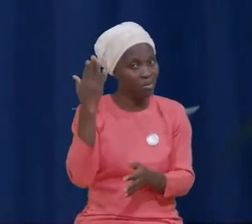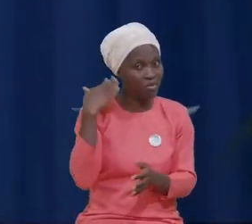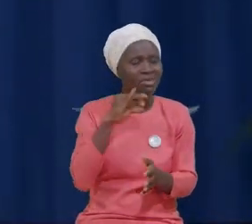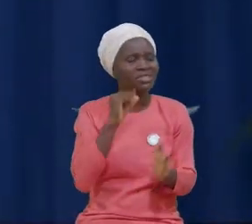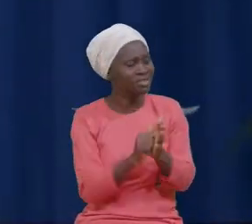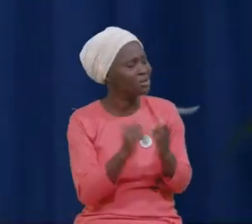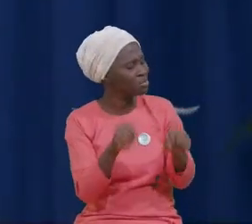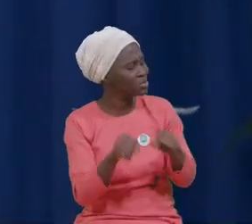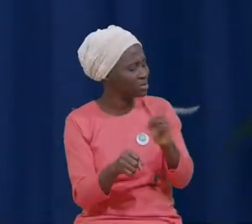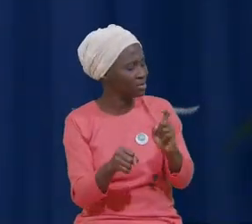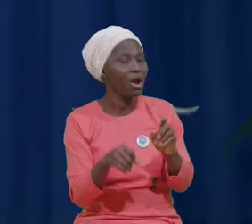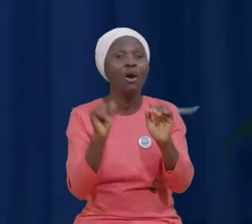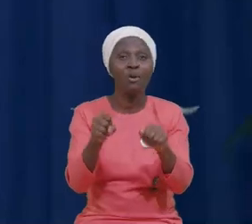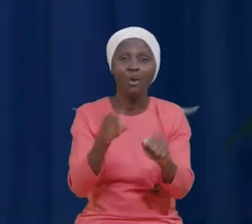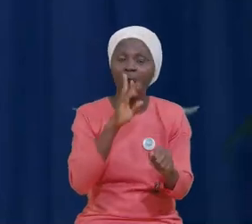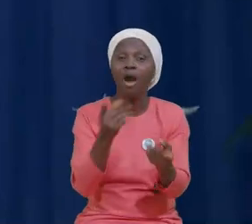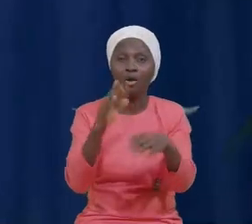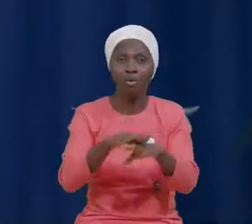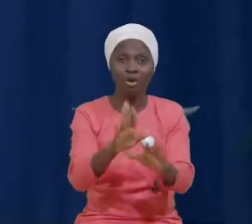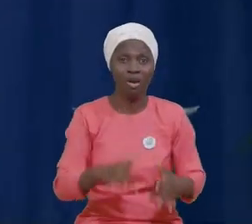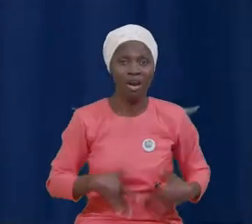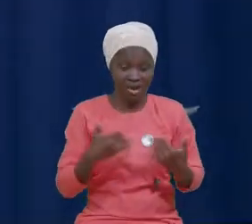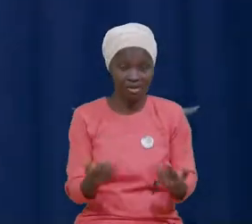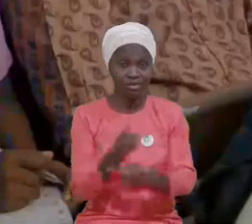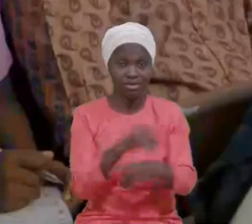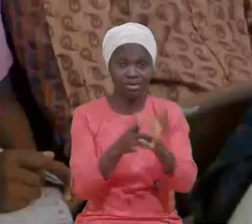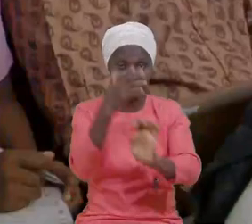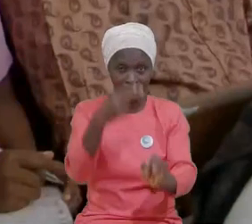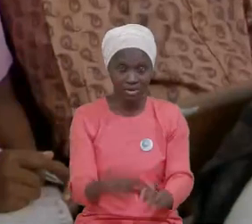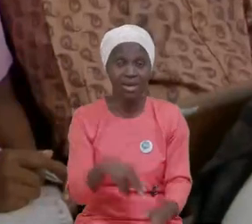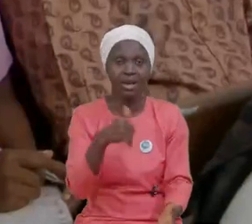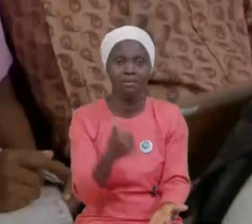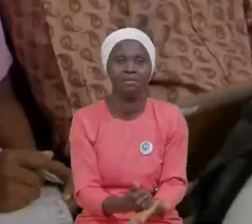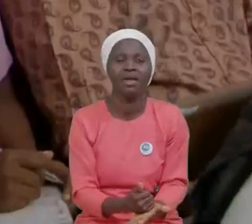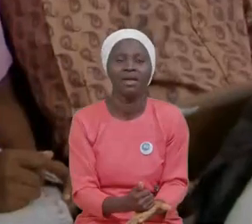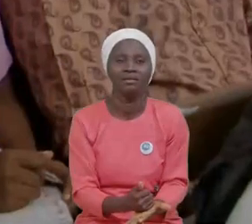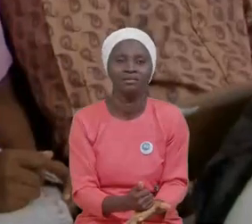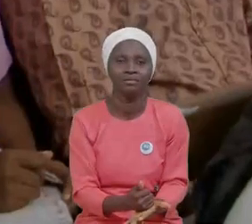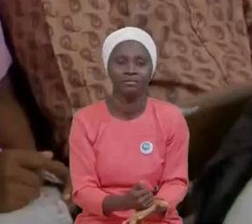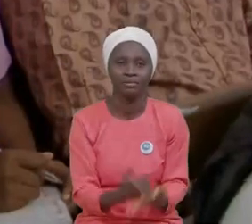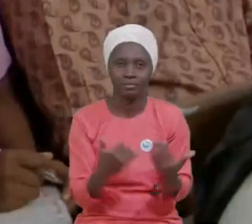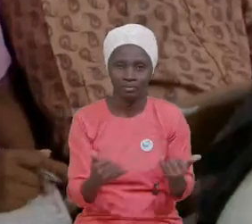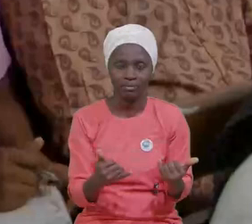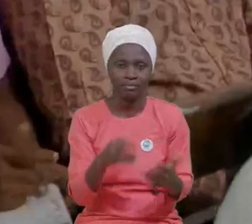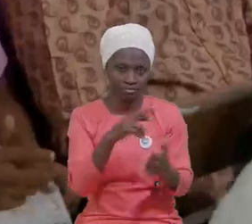c'est possible? Les possibilités viennent dans ta vie aujourd'hui au nom de Jésus.